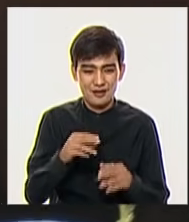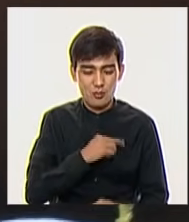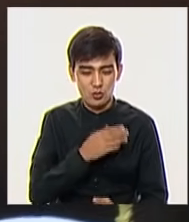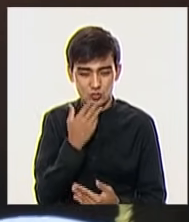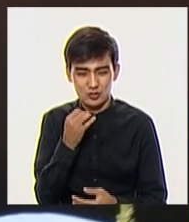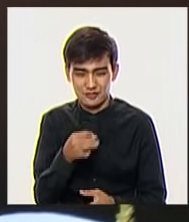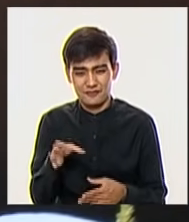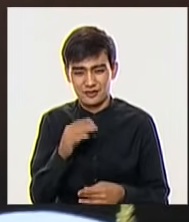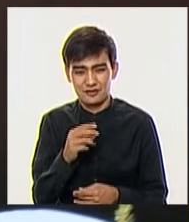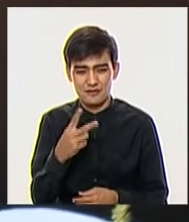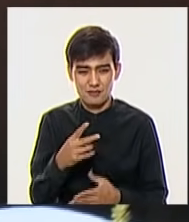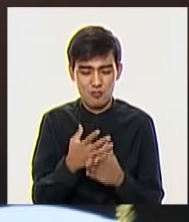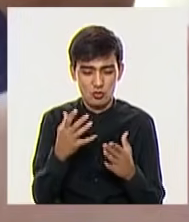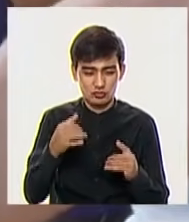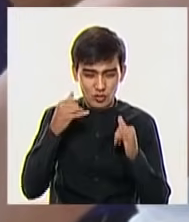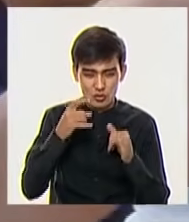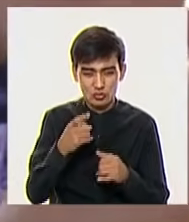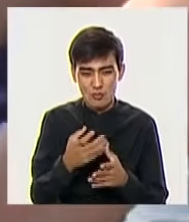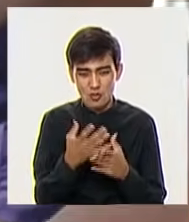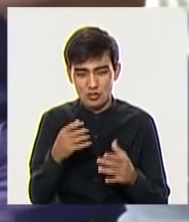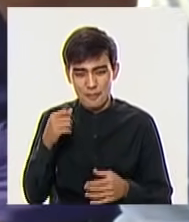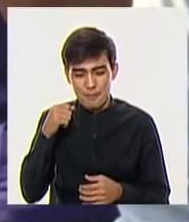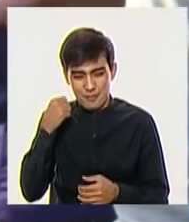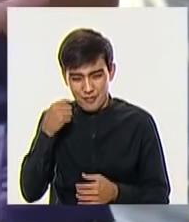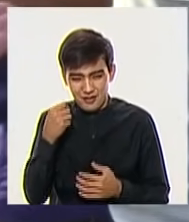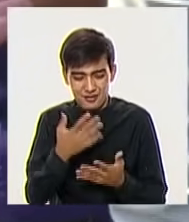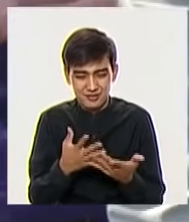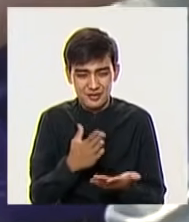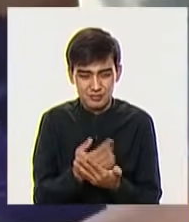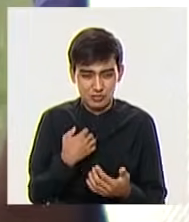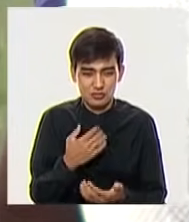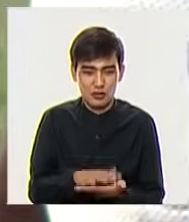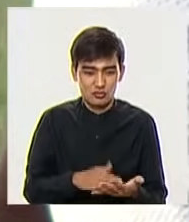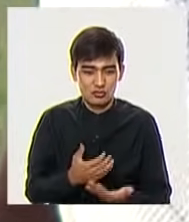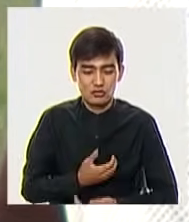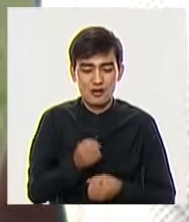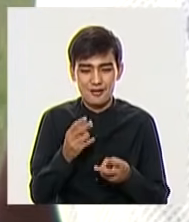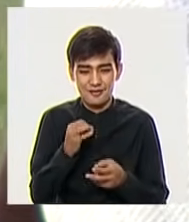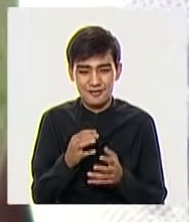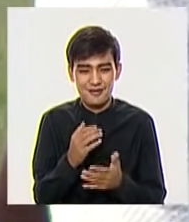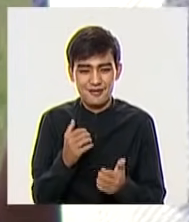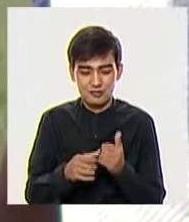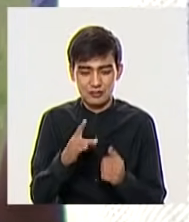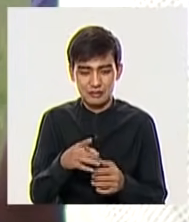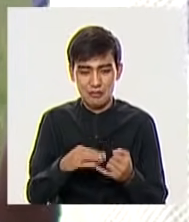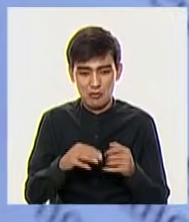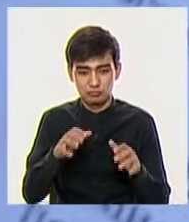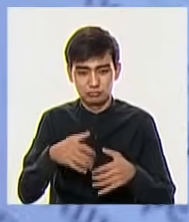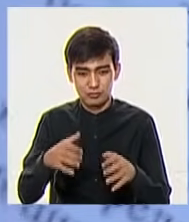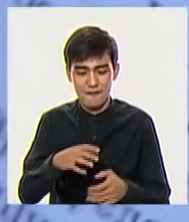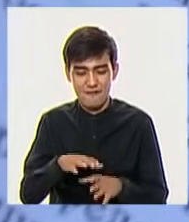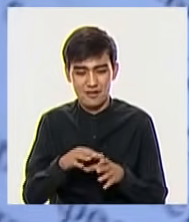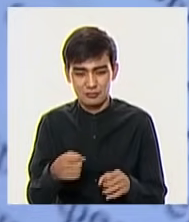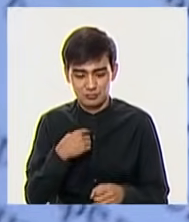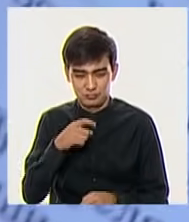жамбағы үшін 20-дан сиыр 100-ден қой асырап күн көретіндерін айтады. Бірақ жыл сайын мал басы көбейіп жатқанда жайылым жерді тартып алып жатқан биліктің